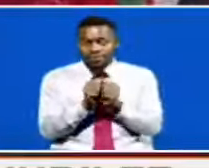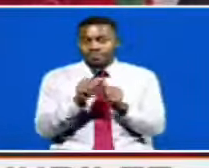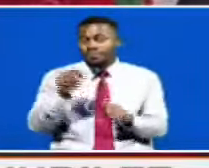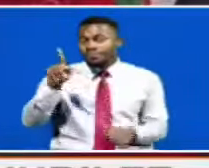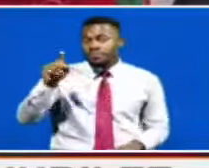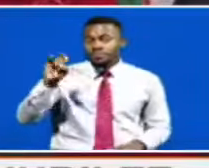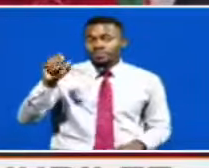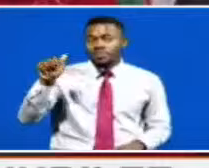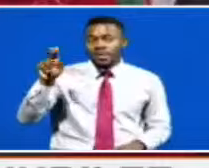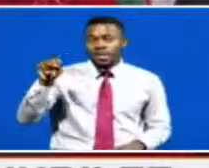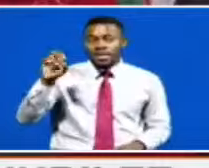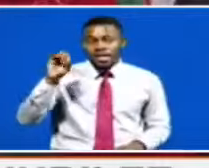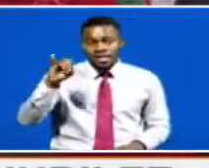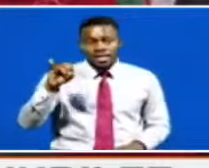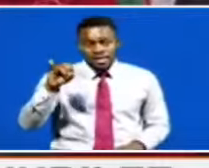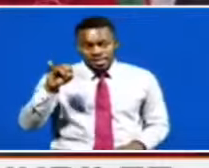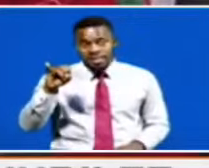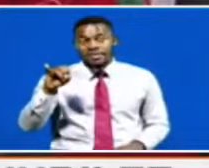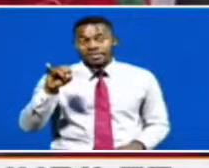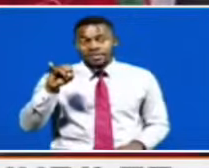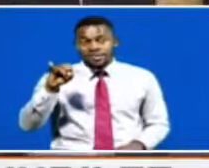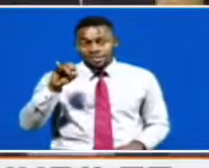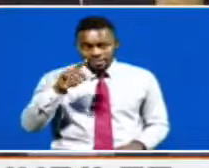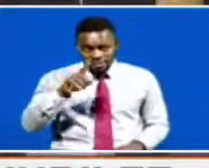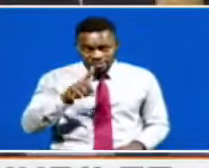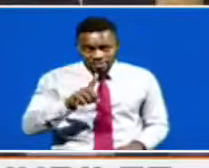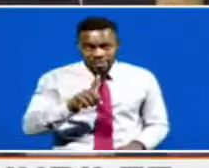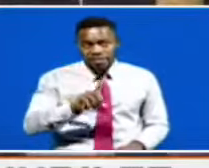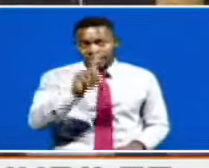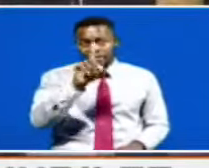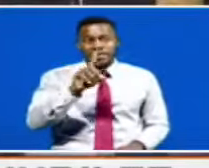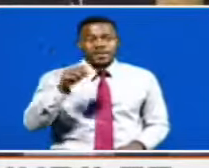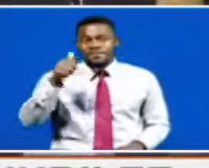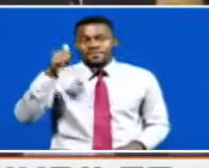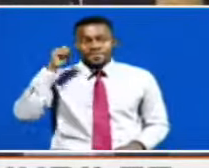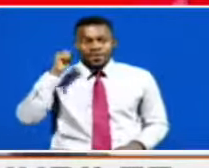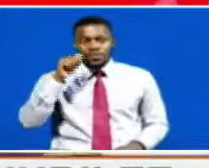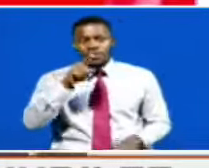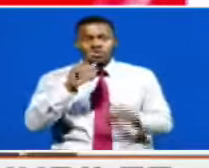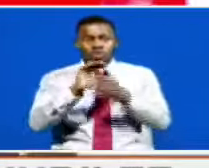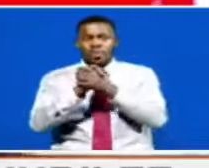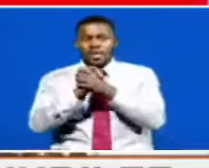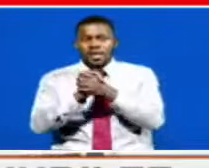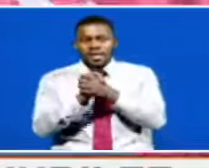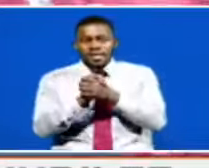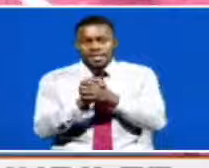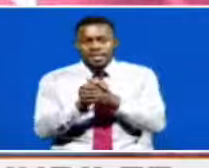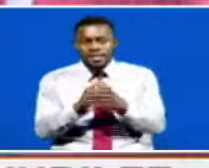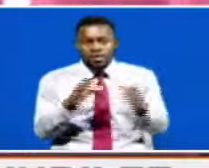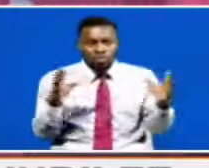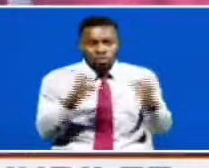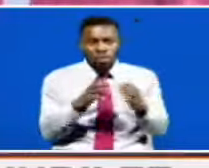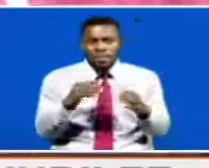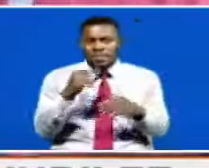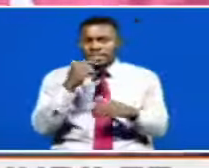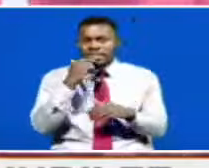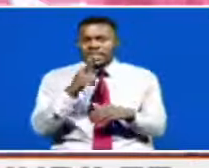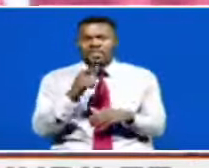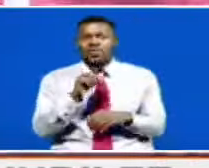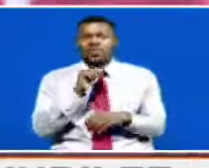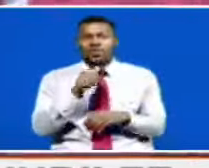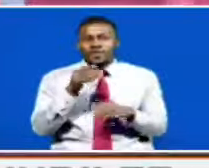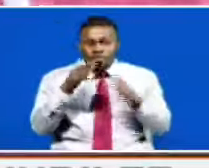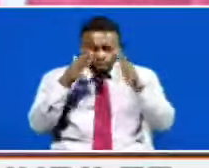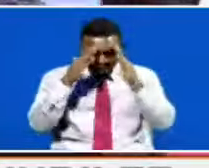mstari wa mbele kufutilia mbali mikutano hii inayoendeshwa na mrengo wa Kanini Kega, akidai hawawakilishi msimamo wa chama